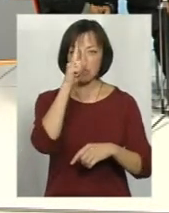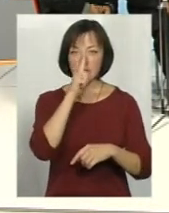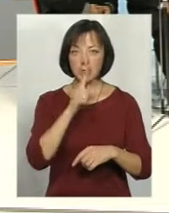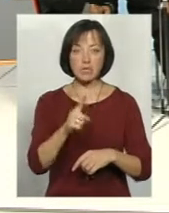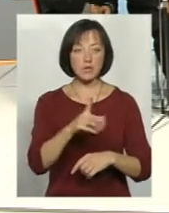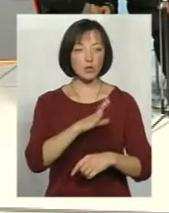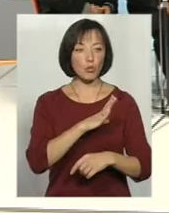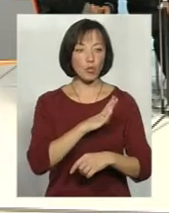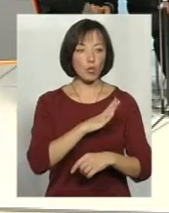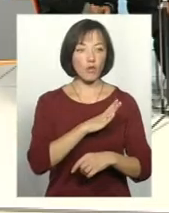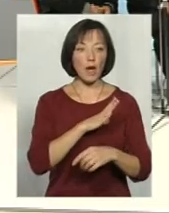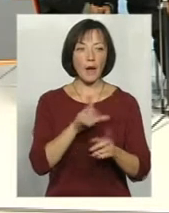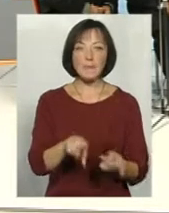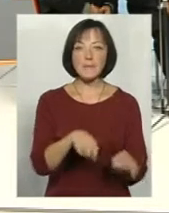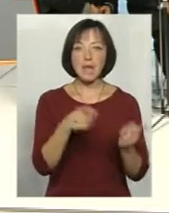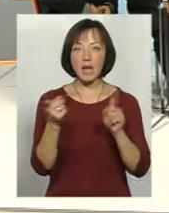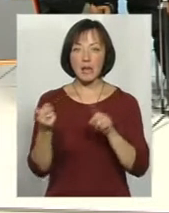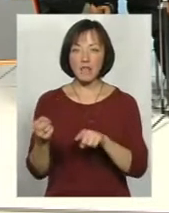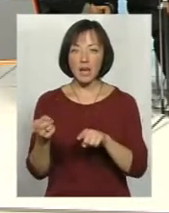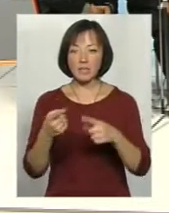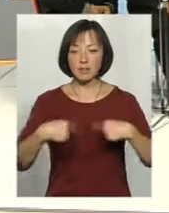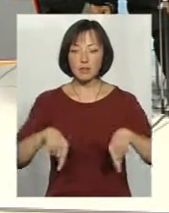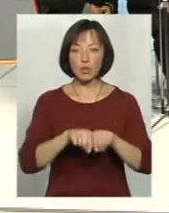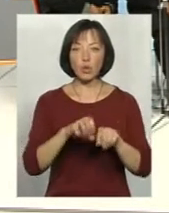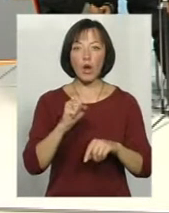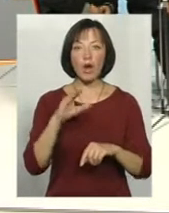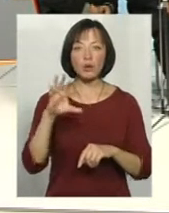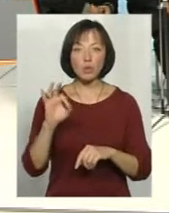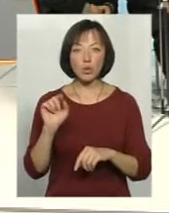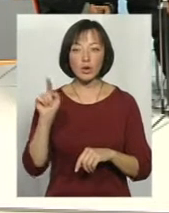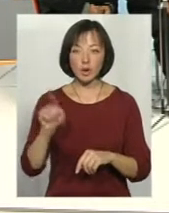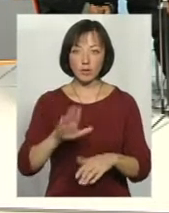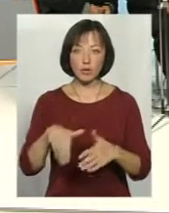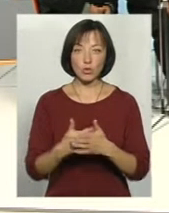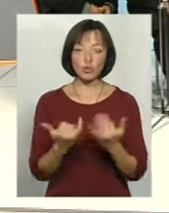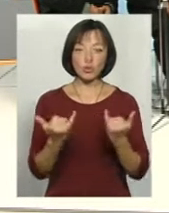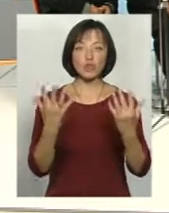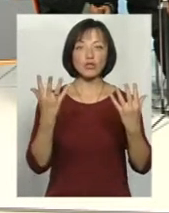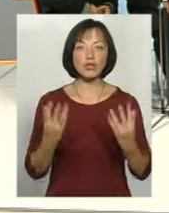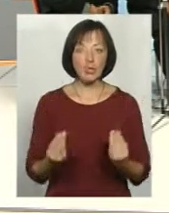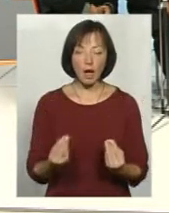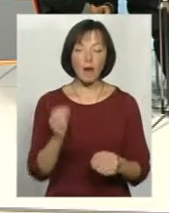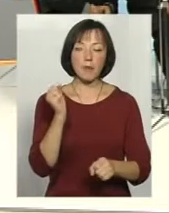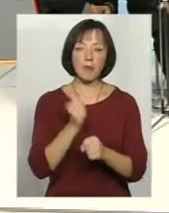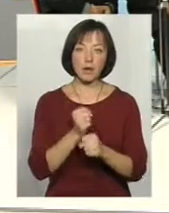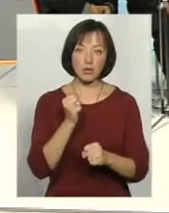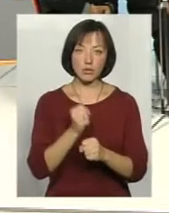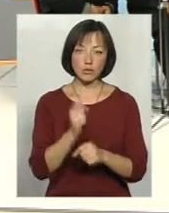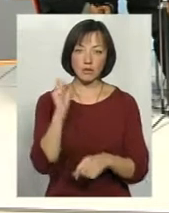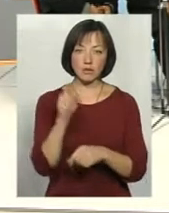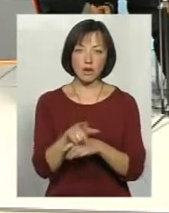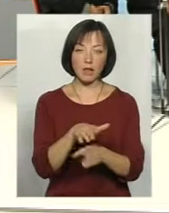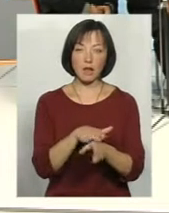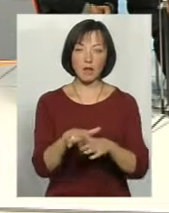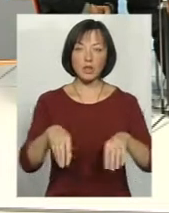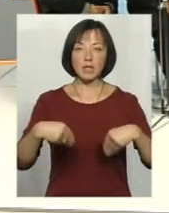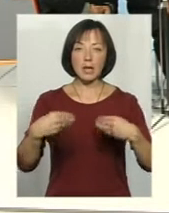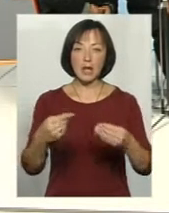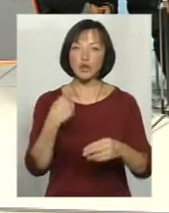був переведений в зону антитерористичної операції, де на сьогоднішній день виконує завдання щодо